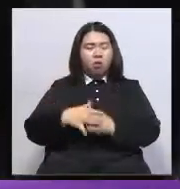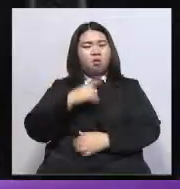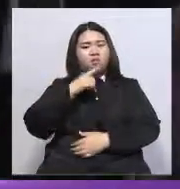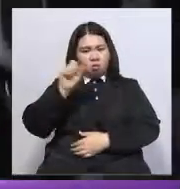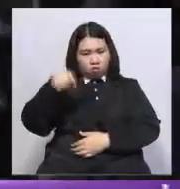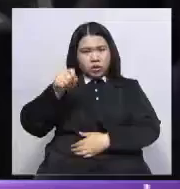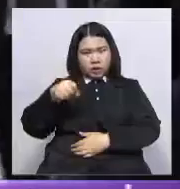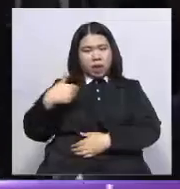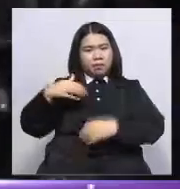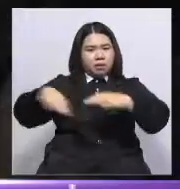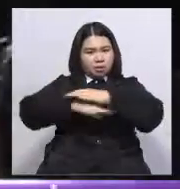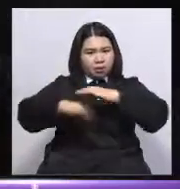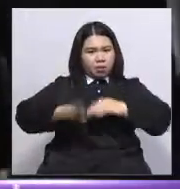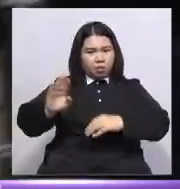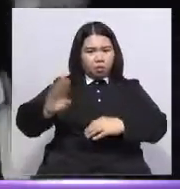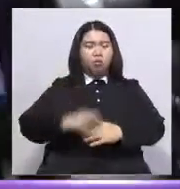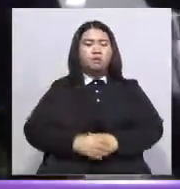าเป็นหลักฐานชิ้นสำคัญค่ะ